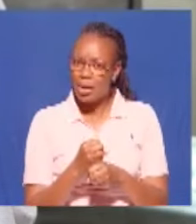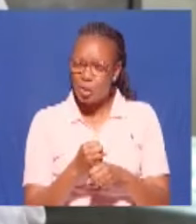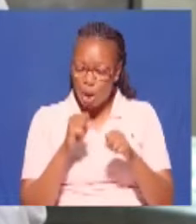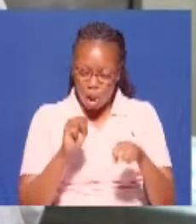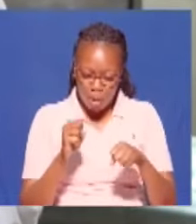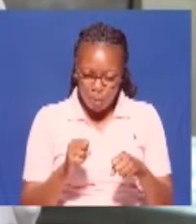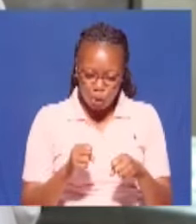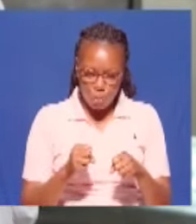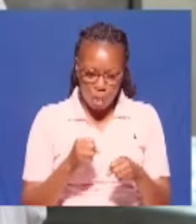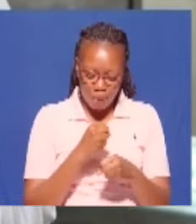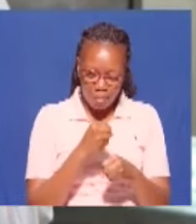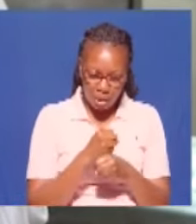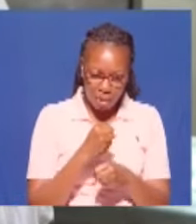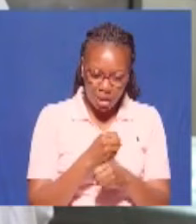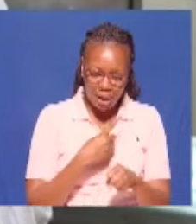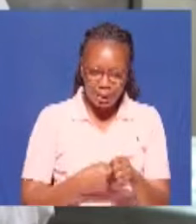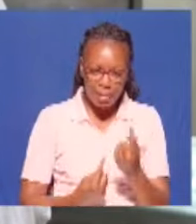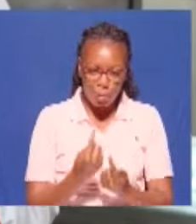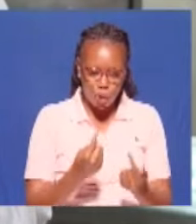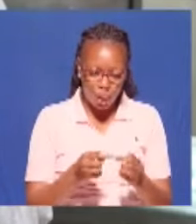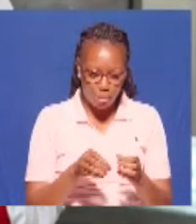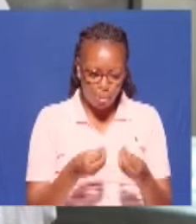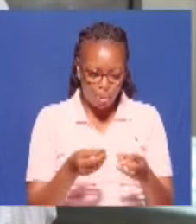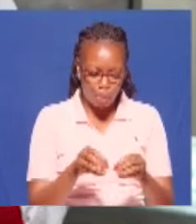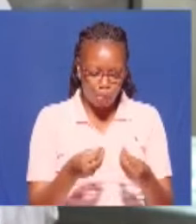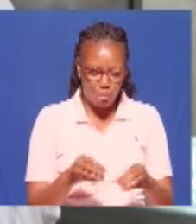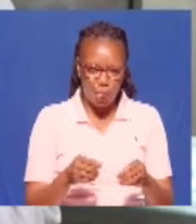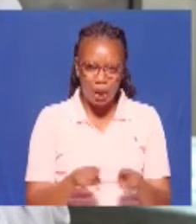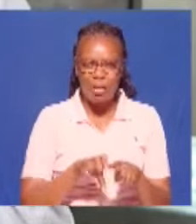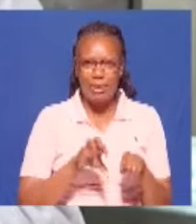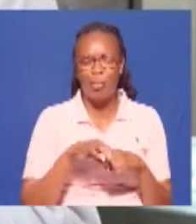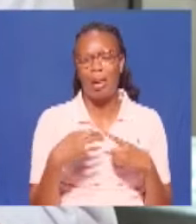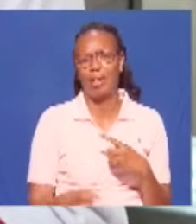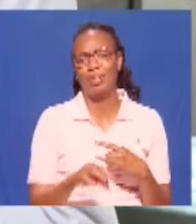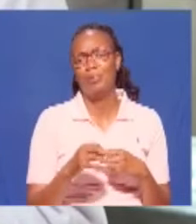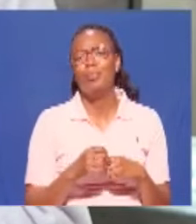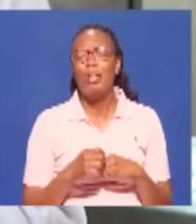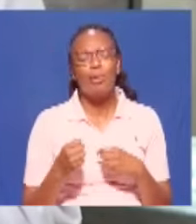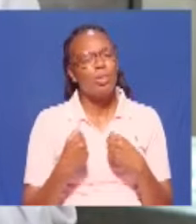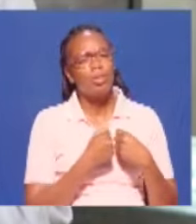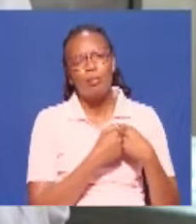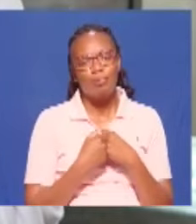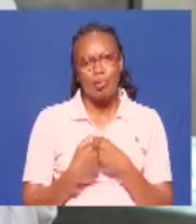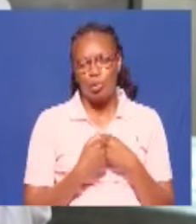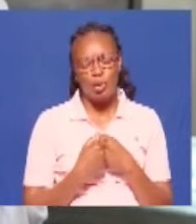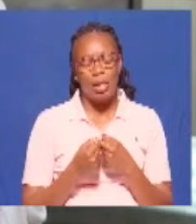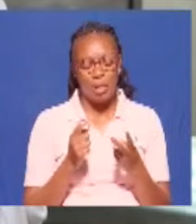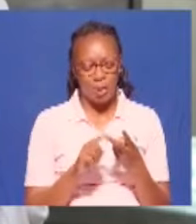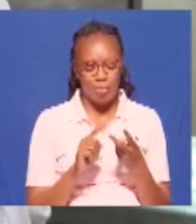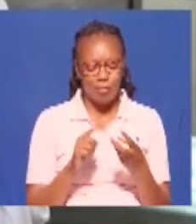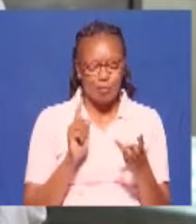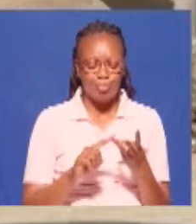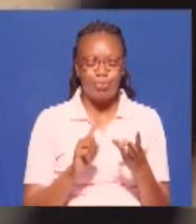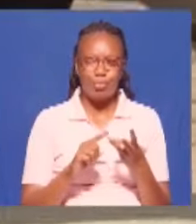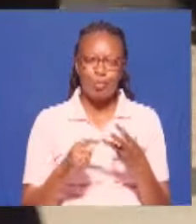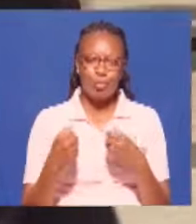such that ukienda kupika inatokana tu itakuwa sausage na kwa mboga mboga tu. Hiyo ndio challenge ya pili.